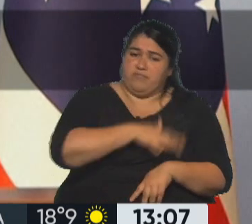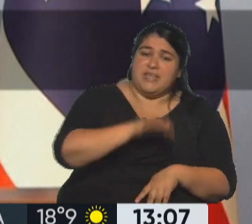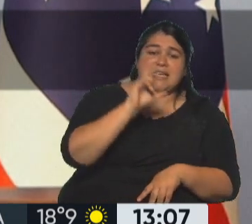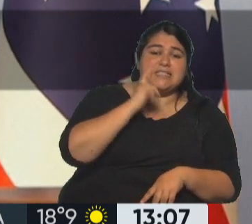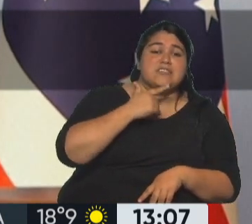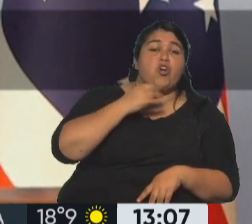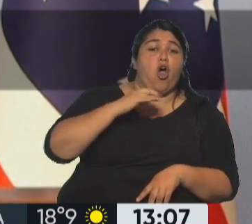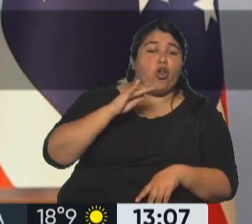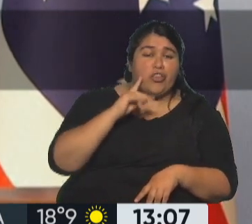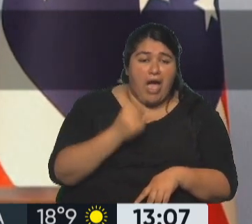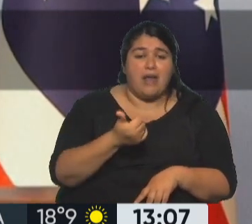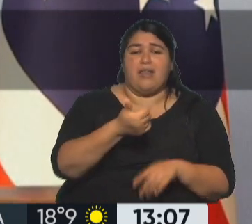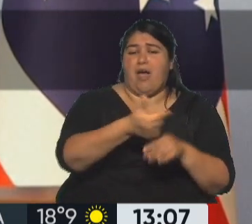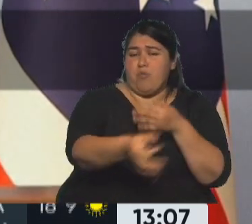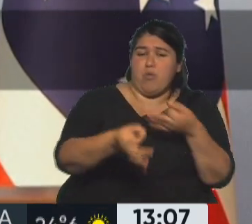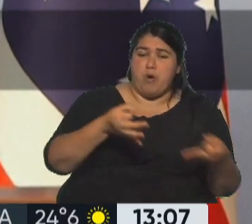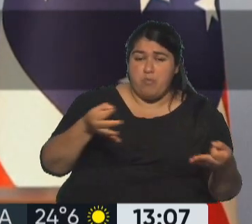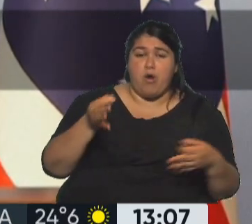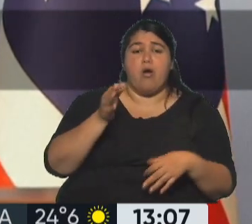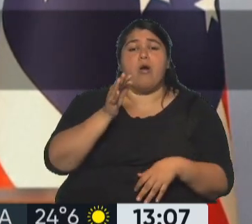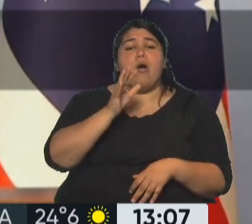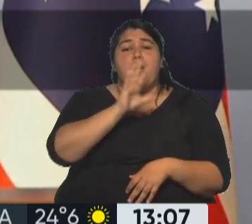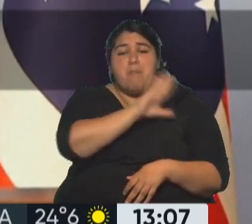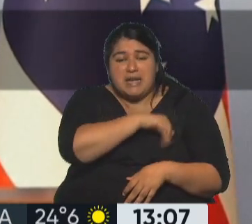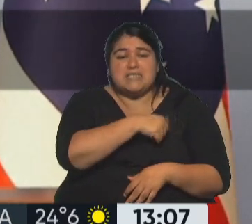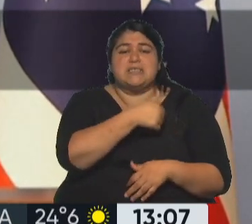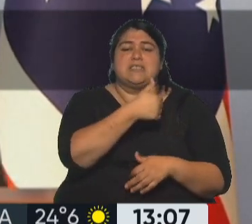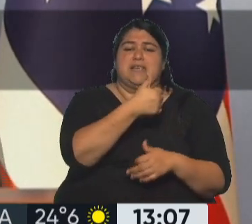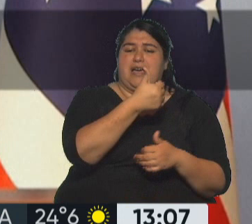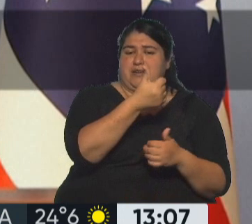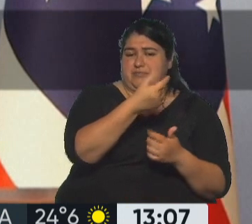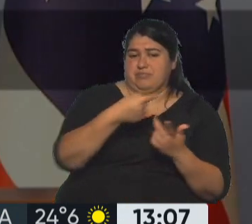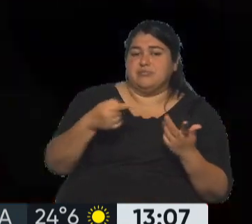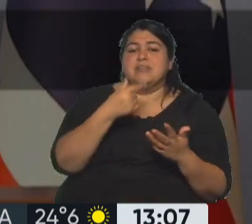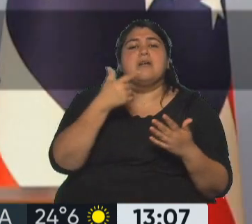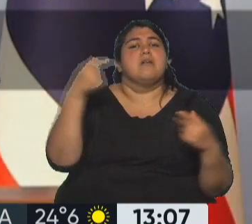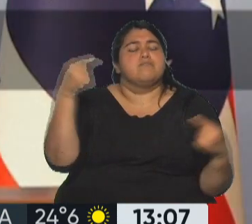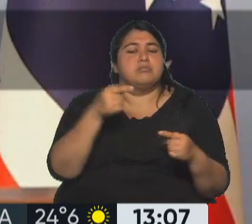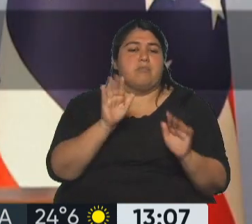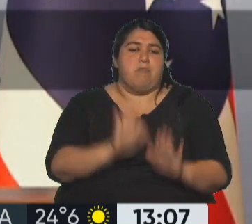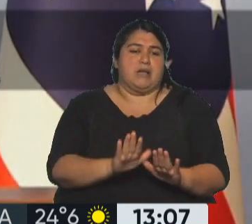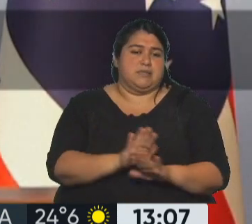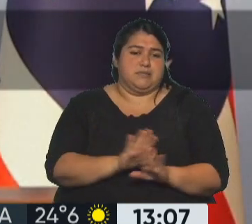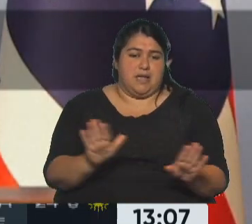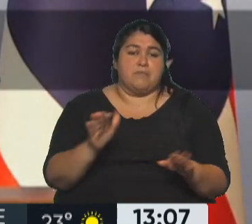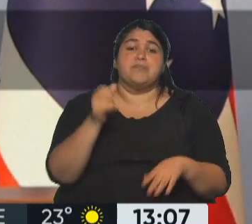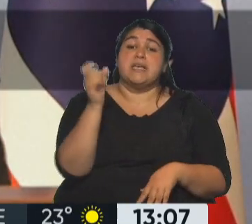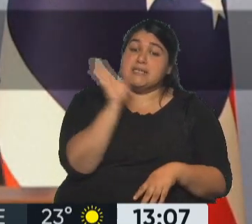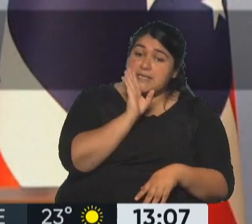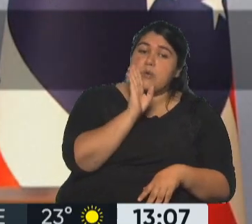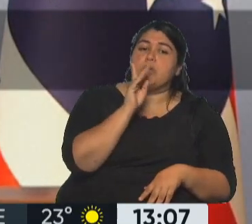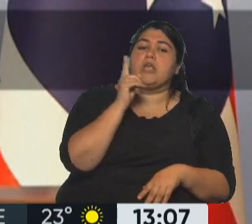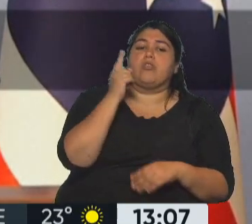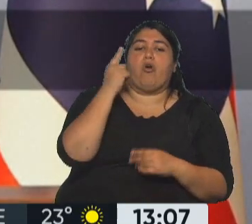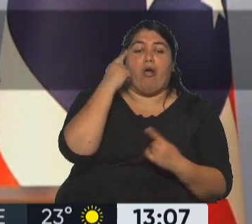extrem violence against palestinians must be stopped and perpetrators held accountable the united states continues to believe